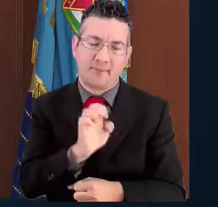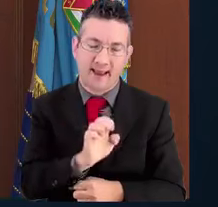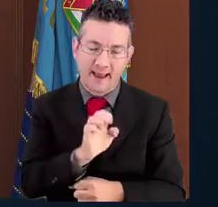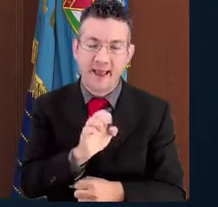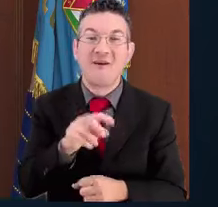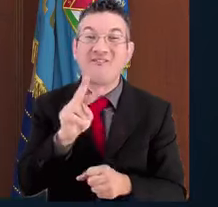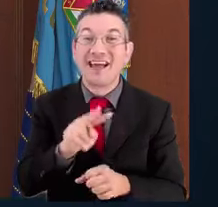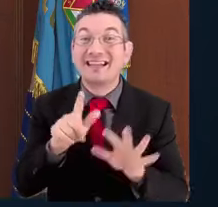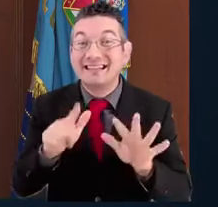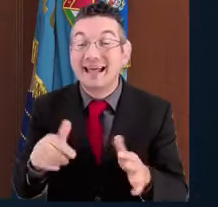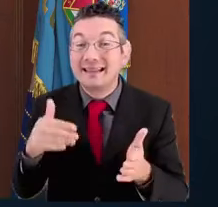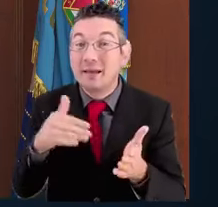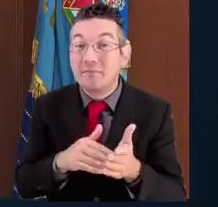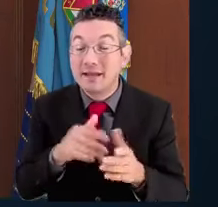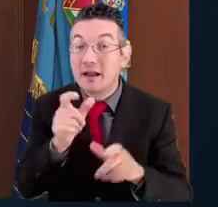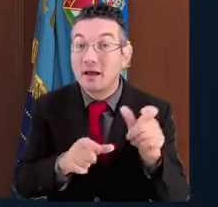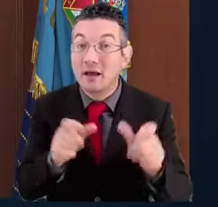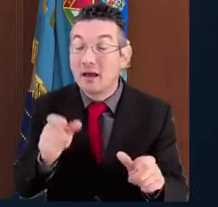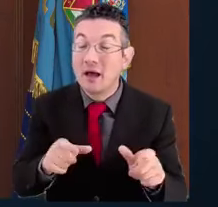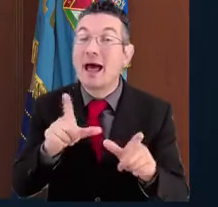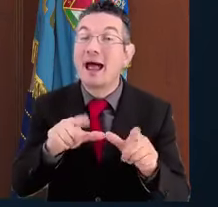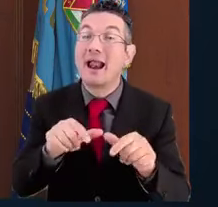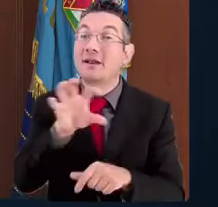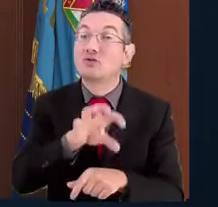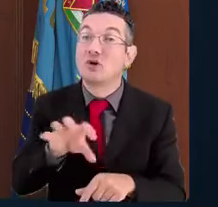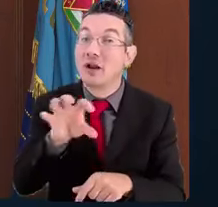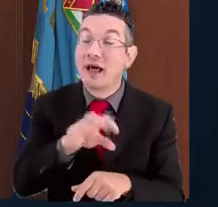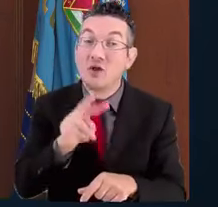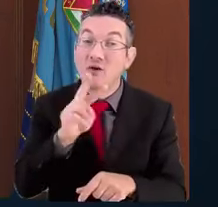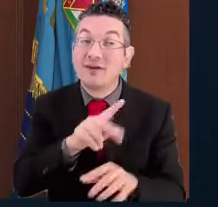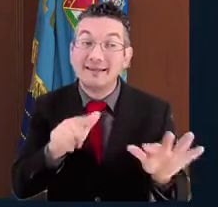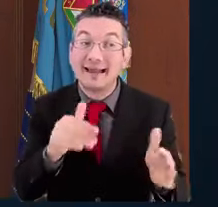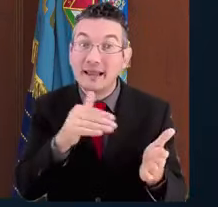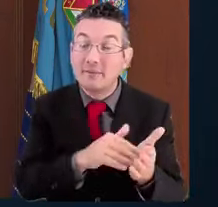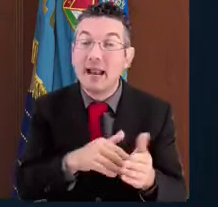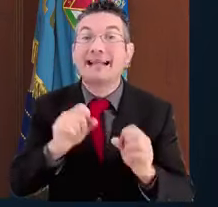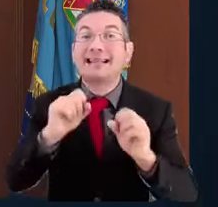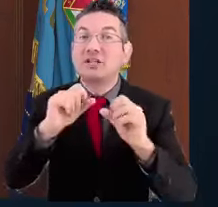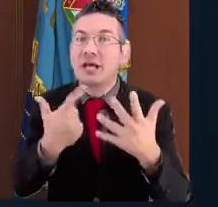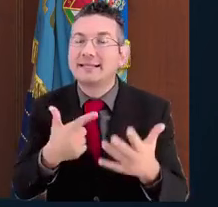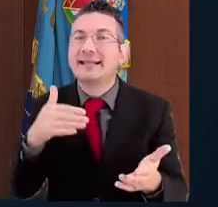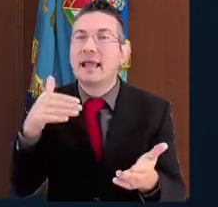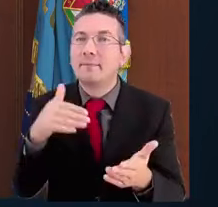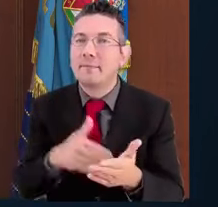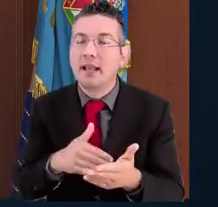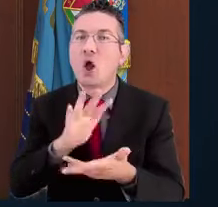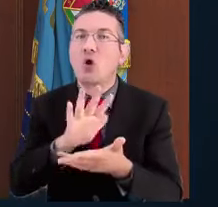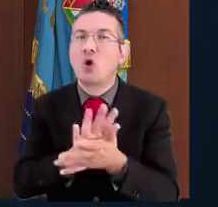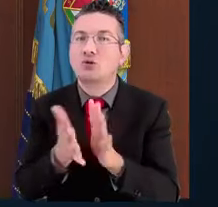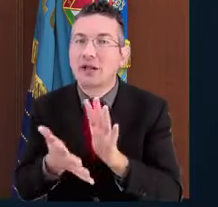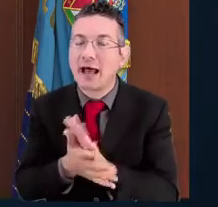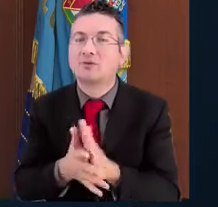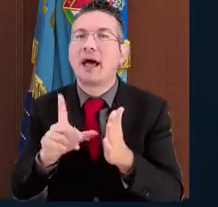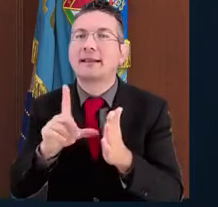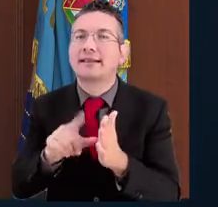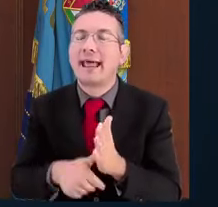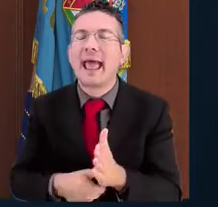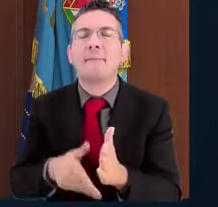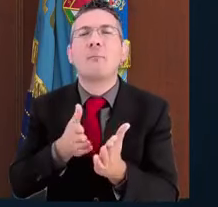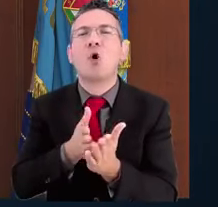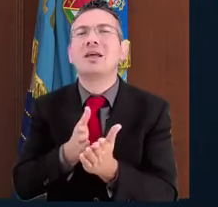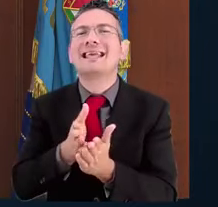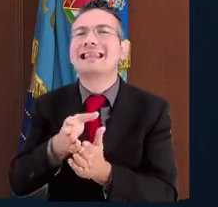lazio e di questi 27.000 17.000 sono lavoratori con contratto di lavoro a tempo indeterminato